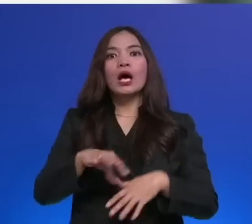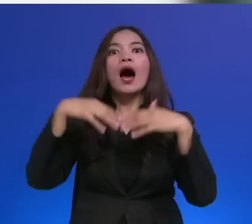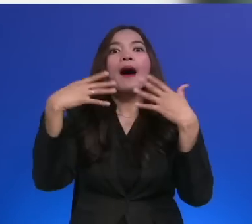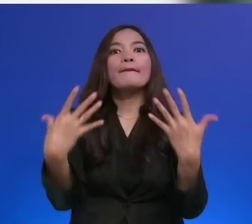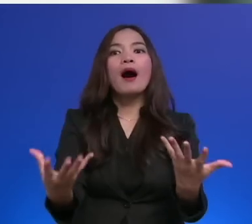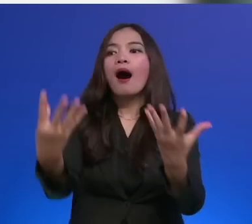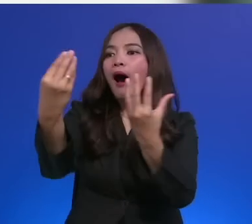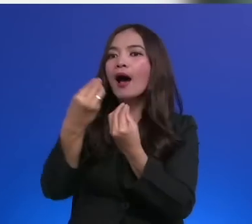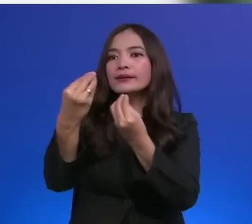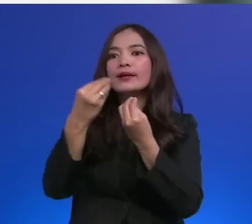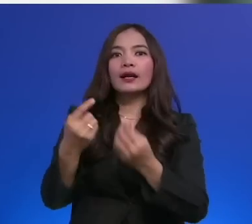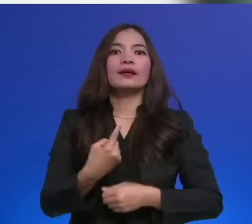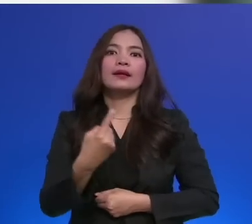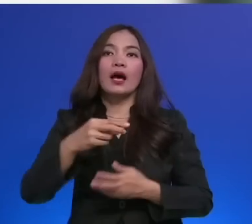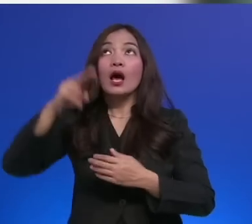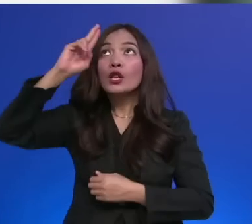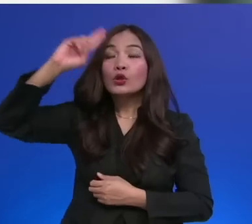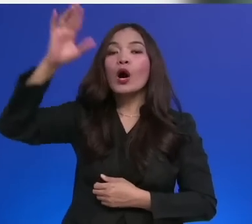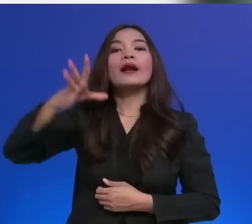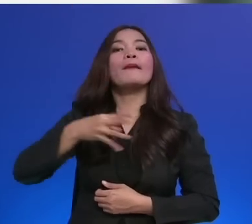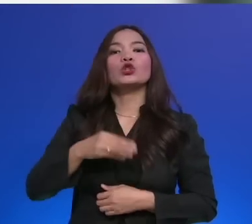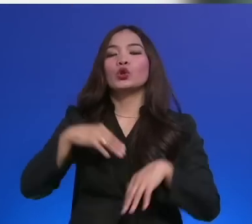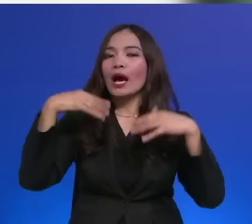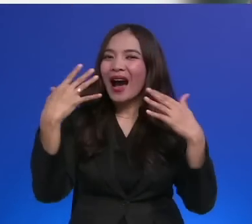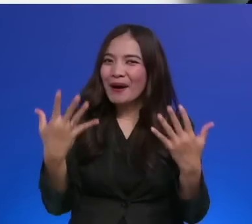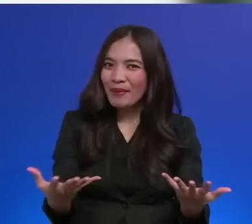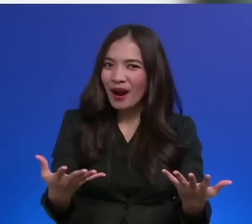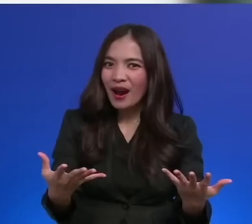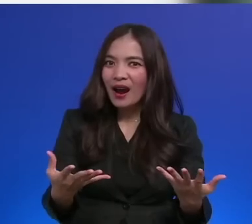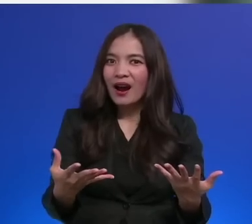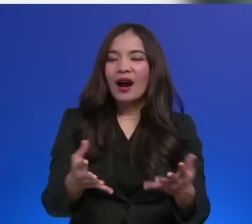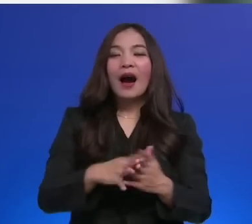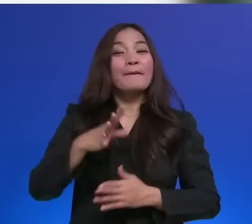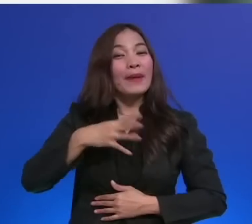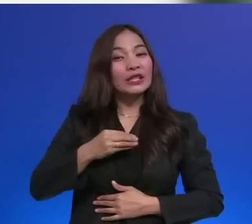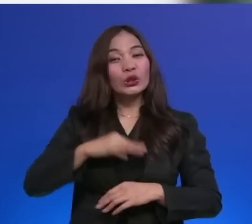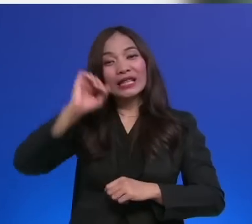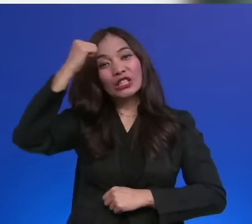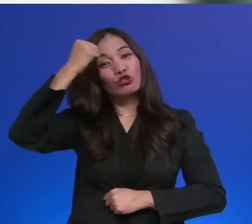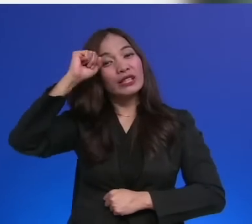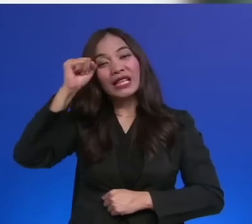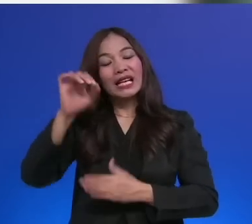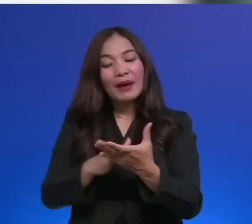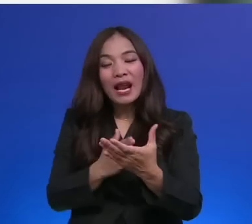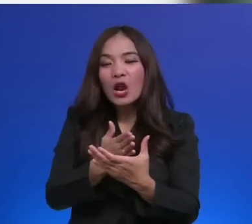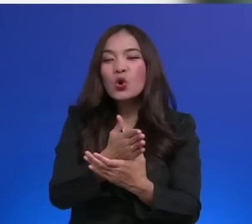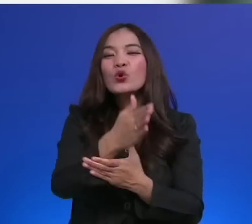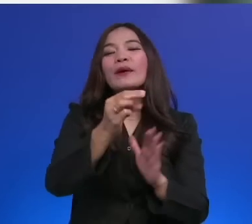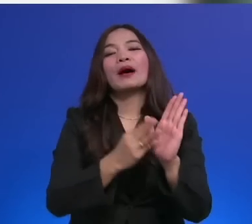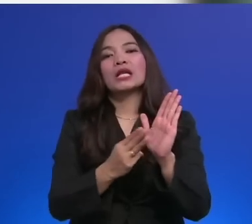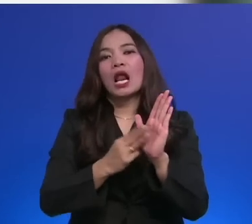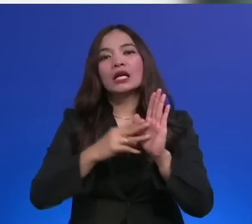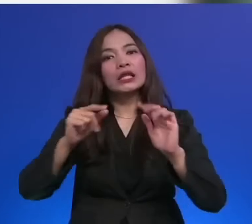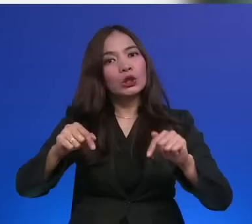itu diizinkan Tuhan kita alami atau apa maksud kesulitan, kesukaran